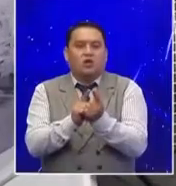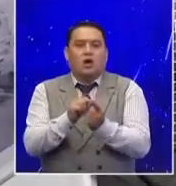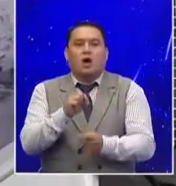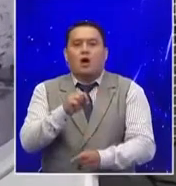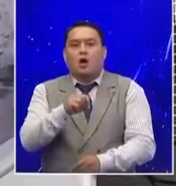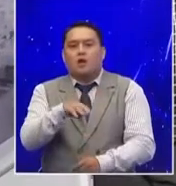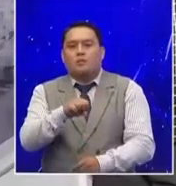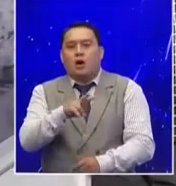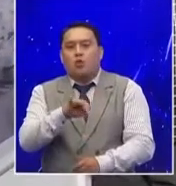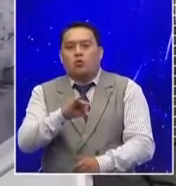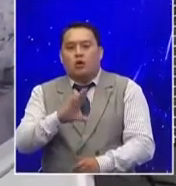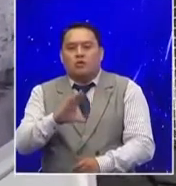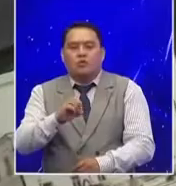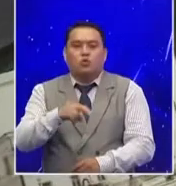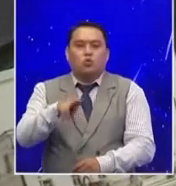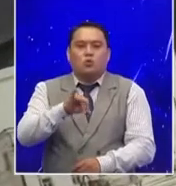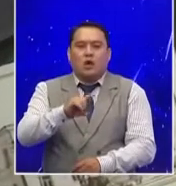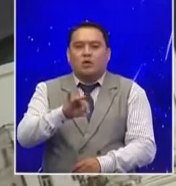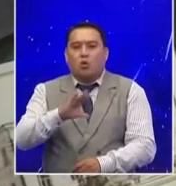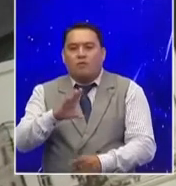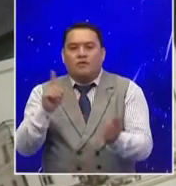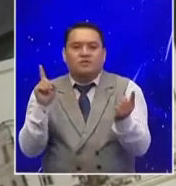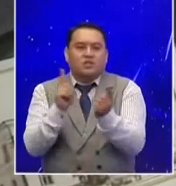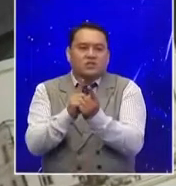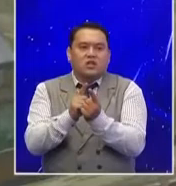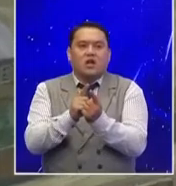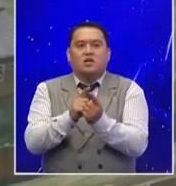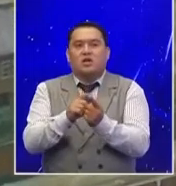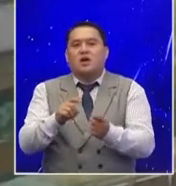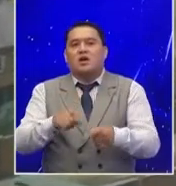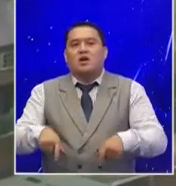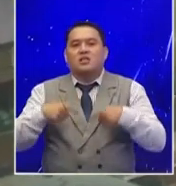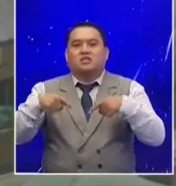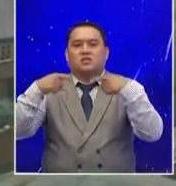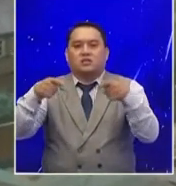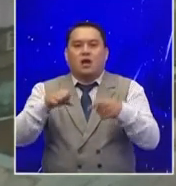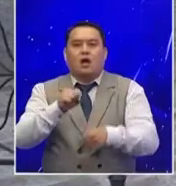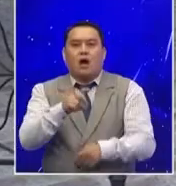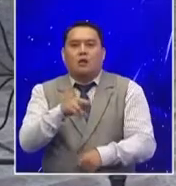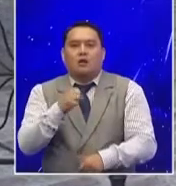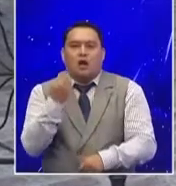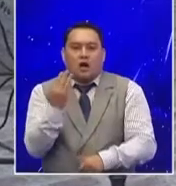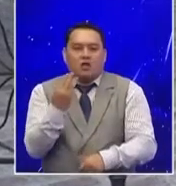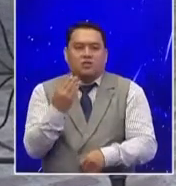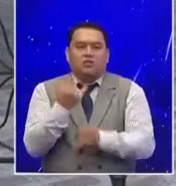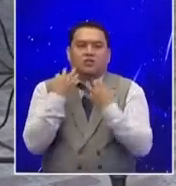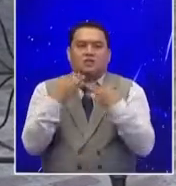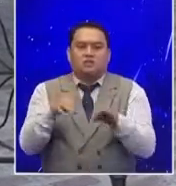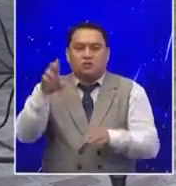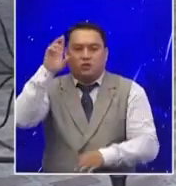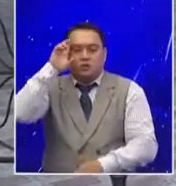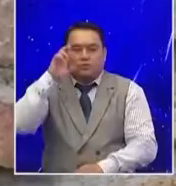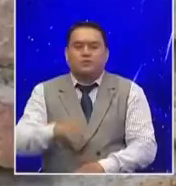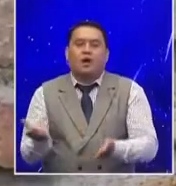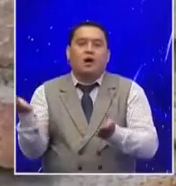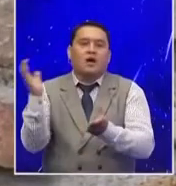Жусубека Аймаутова и Миржакыпа Дулатова. Здесь можно проследить и этапы становления алашской интеллигенции на пути к независимости.